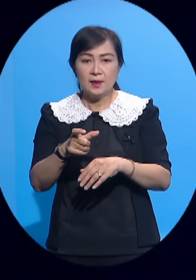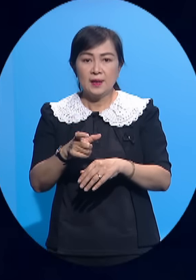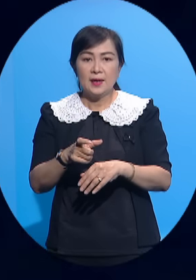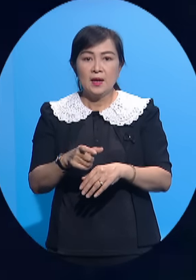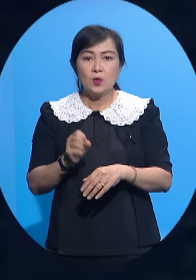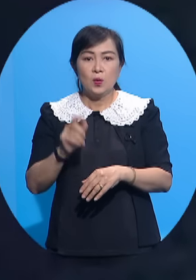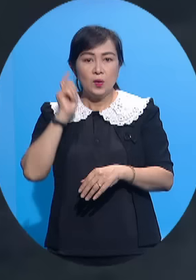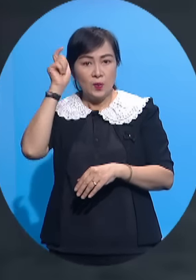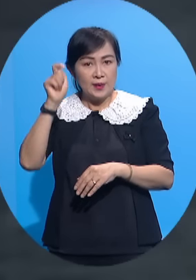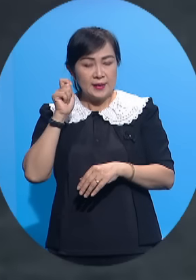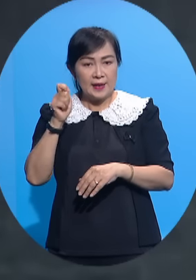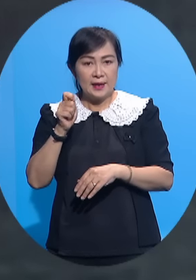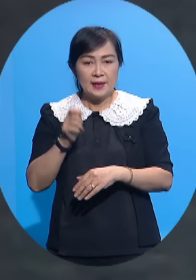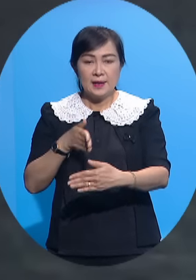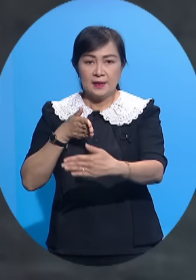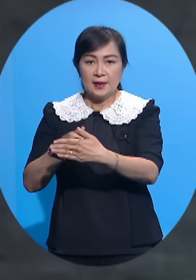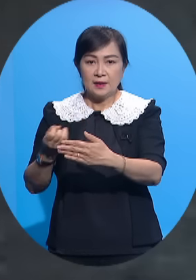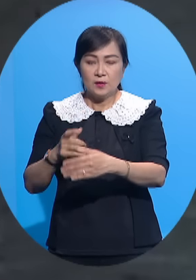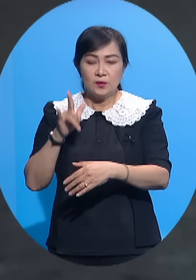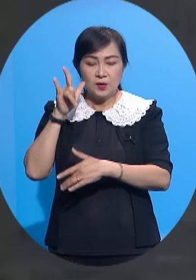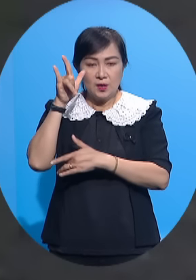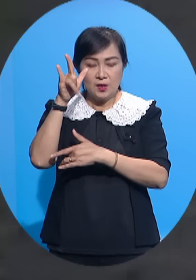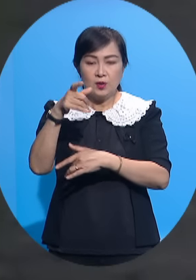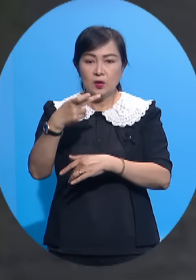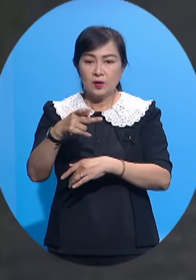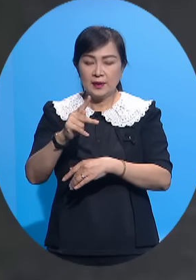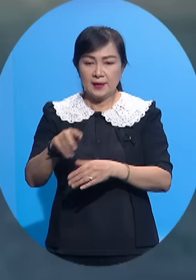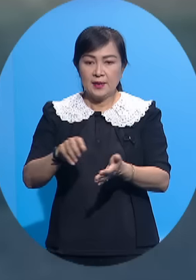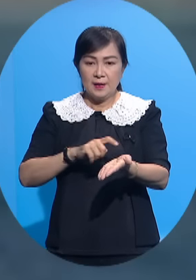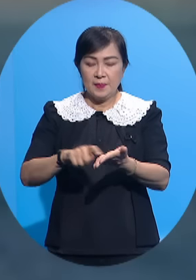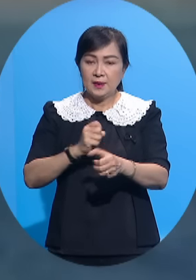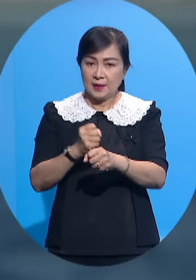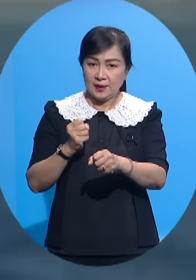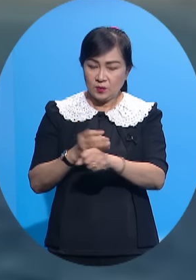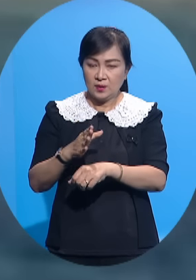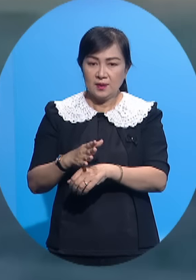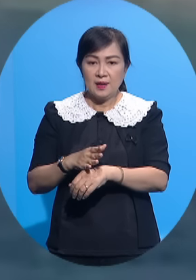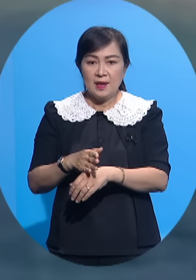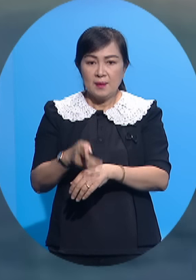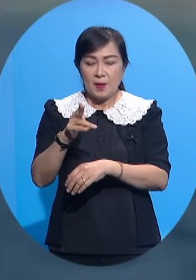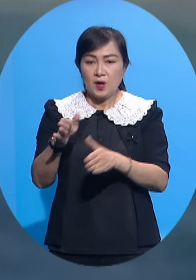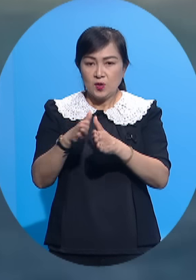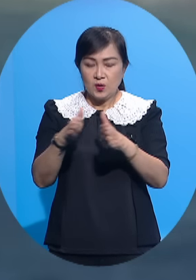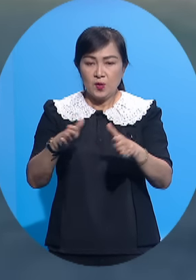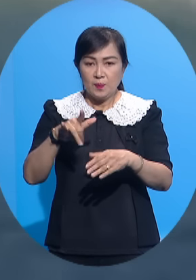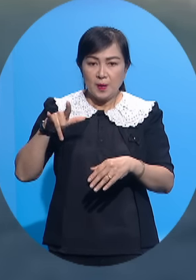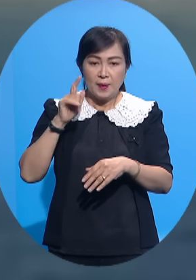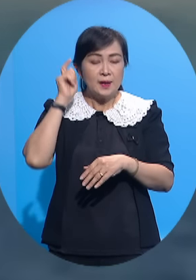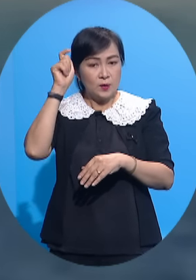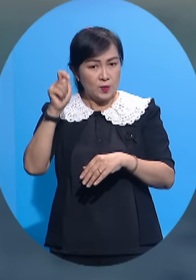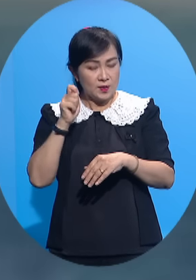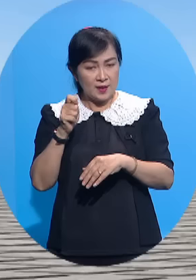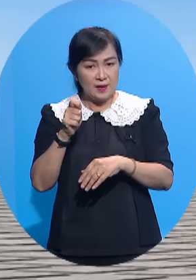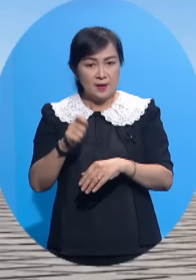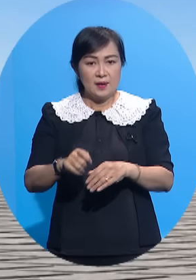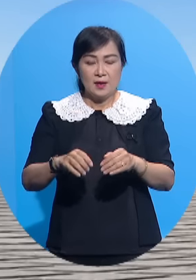Sumi của Ukraina đánh chặn một số tên lửa và tên lửa Rocket do Mỹ sản xuất bắn hạ nhiều máy bay không người lái của Ukraina và